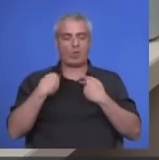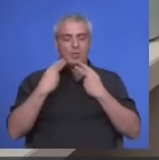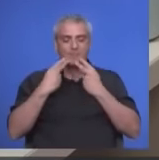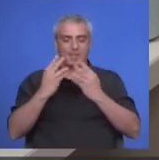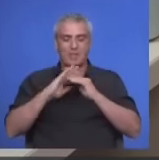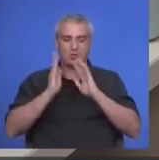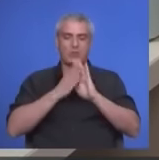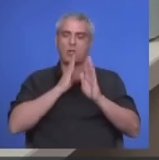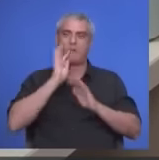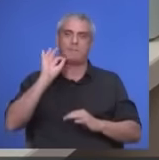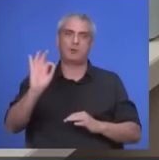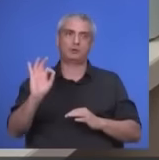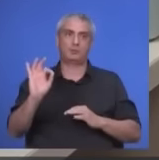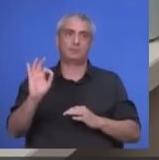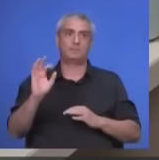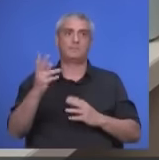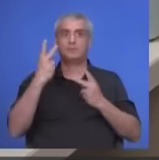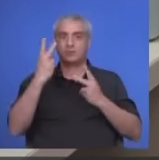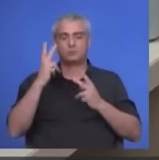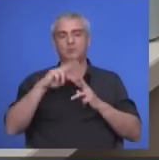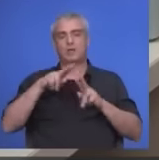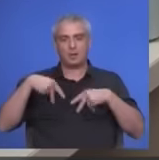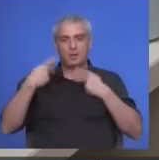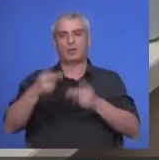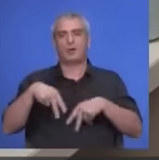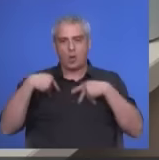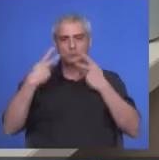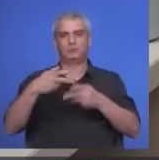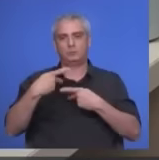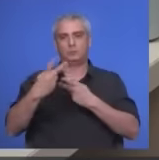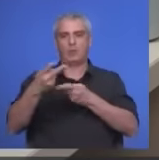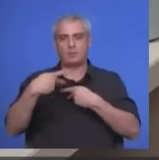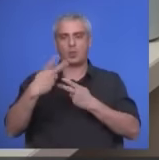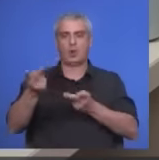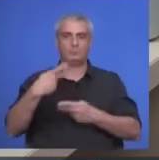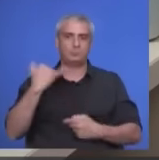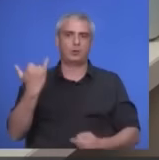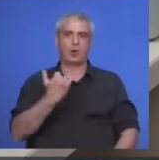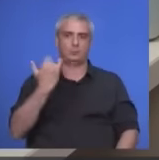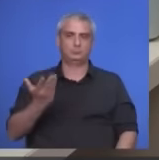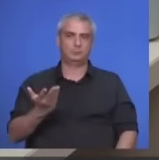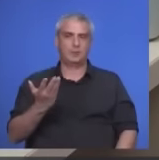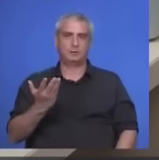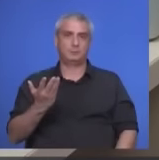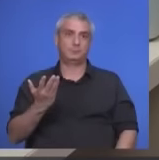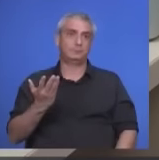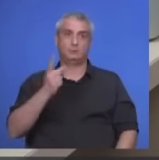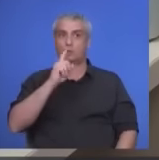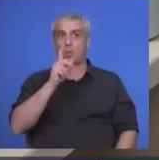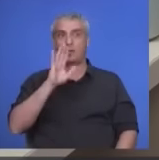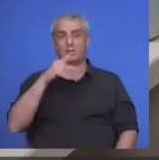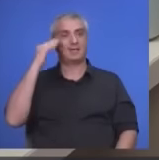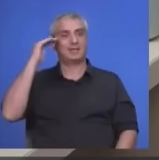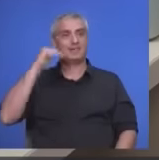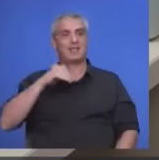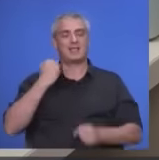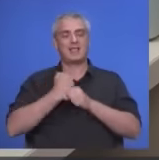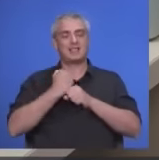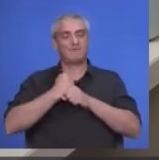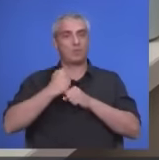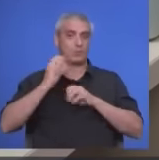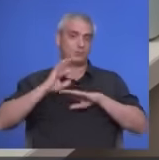הבעיות שלהם, והמשמעות היא תהיה אשפוזים חוזרים, יכול להיות גם ירידה